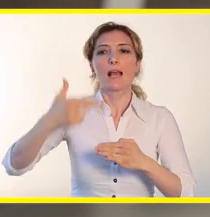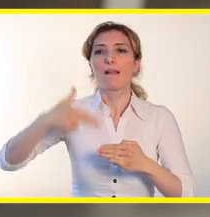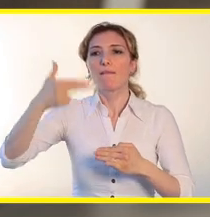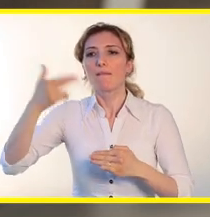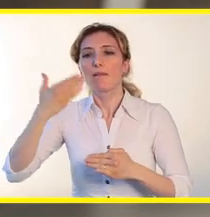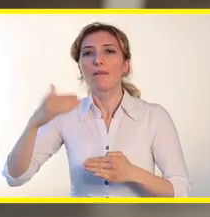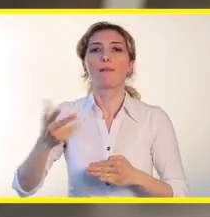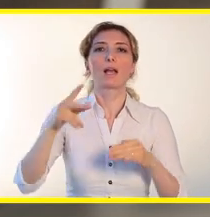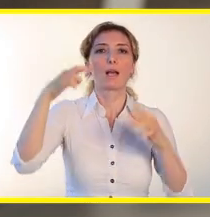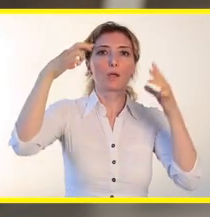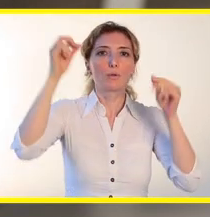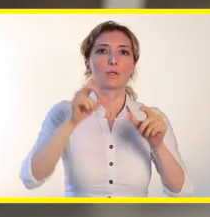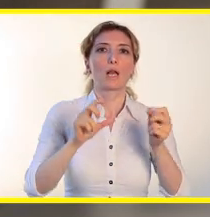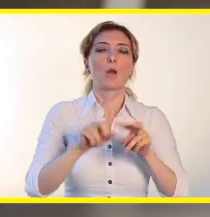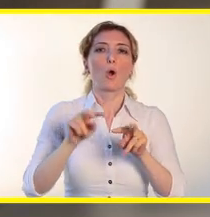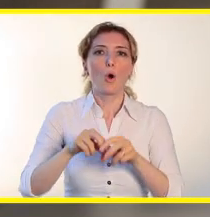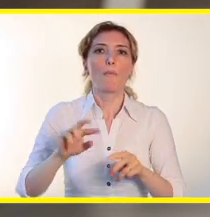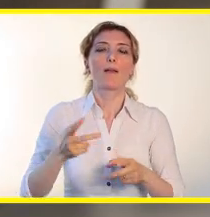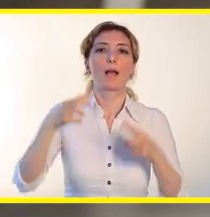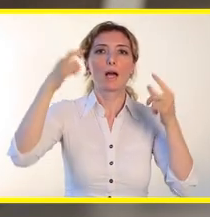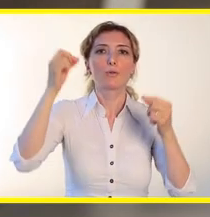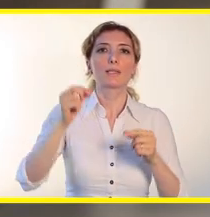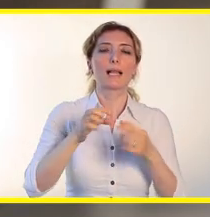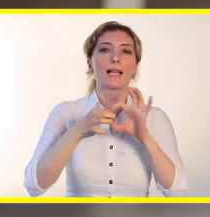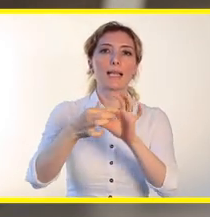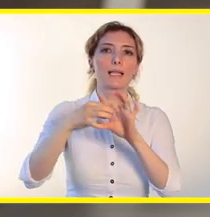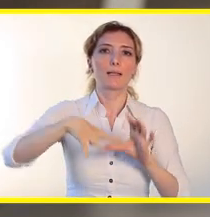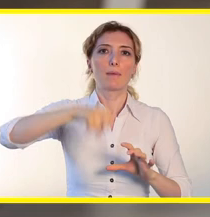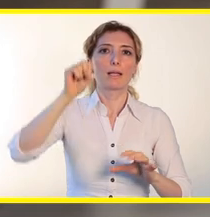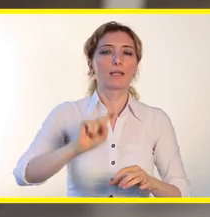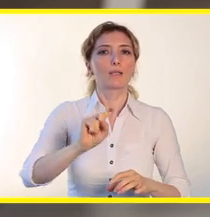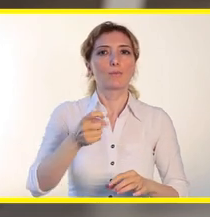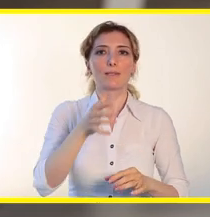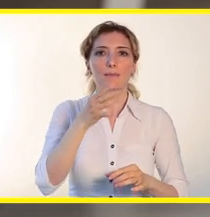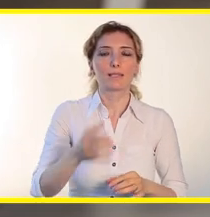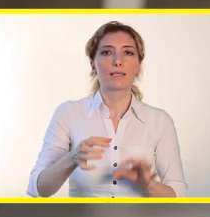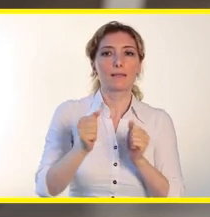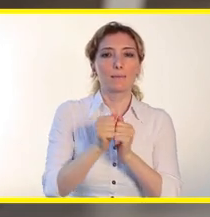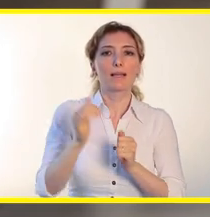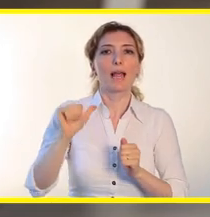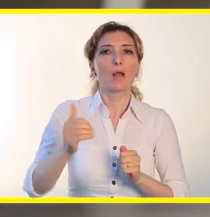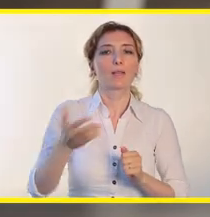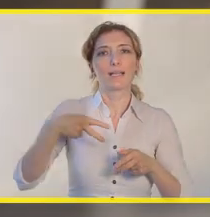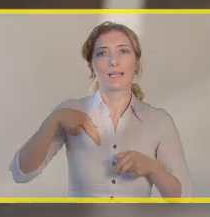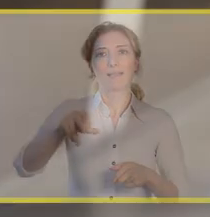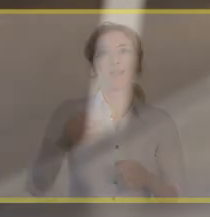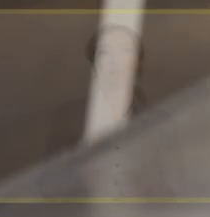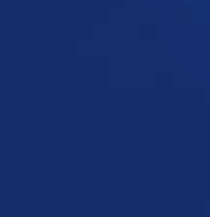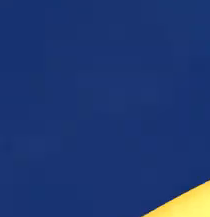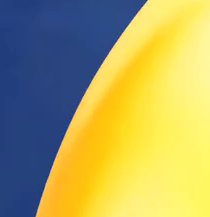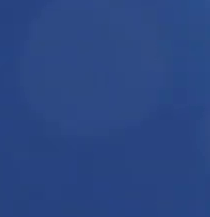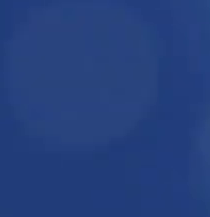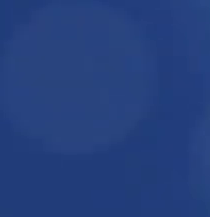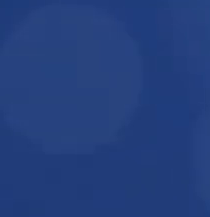diğer videolarımızdan Turkcell.com.tr'den ve Turkcell İletişim Merkezlerinden ulaşabilirsiniz. Birlikte her gün daha iyiye.